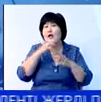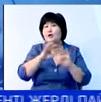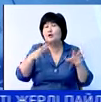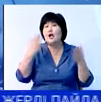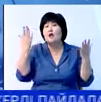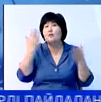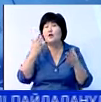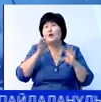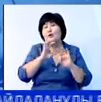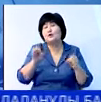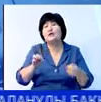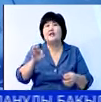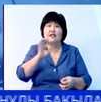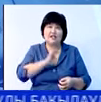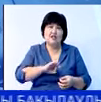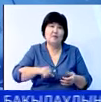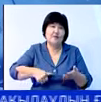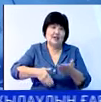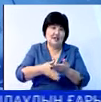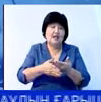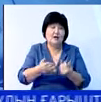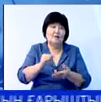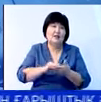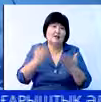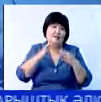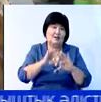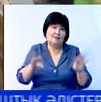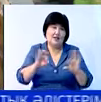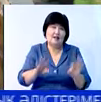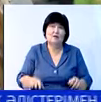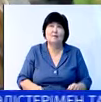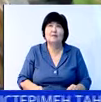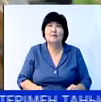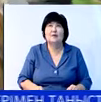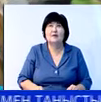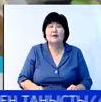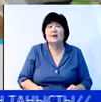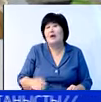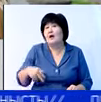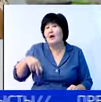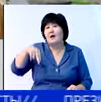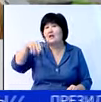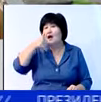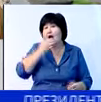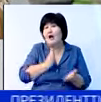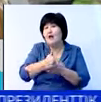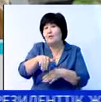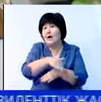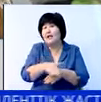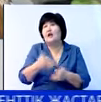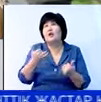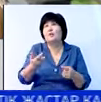бейне сюжеттің септігі дейді. Тілшіміз Әділбек Жахановтың бейне материалы. Шыға алмайын далаға,